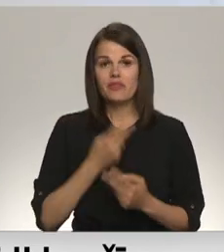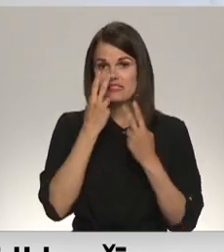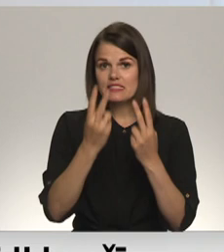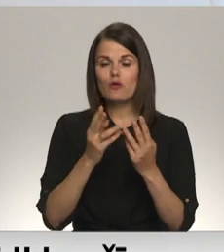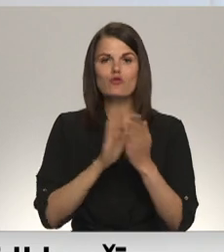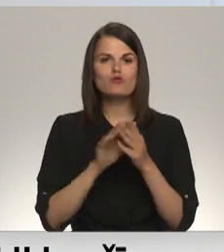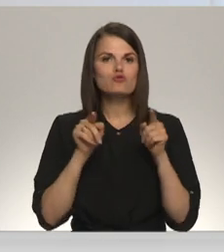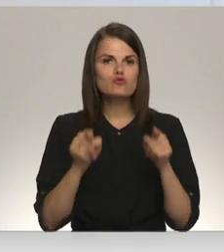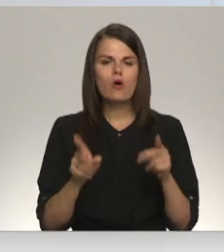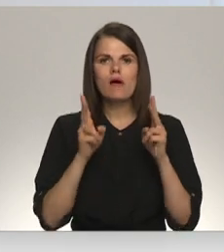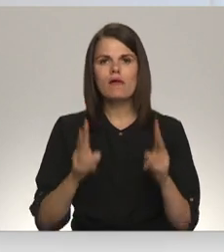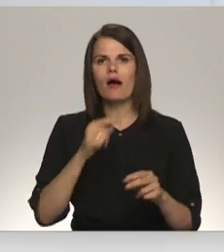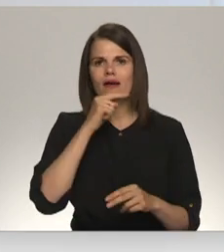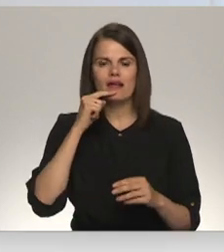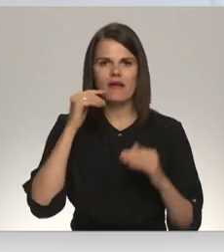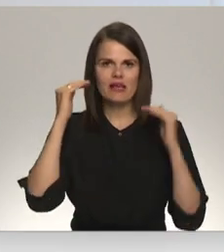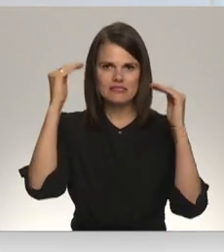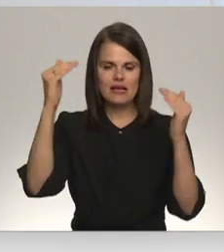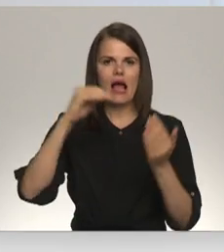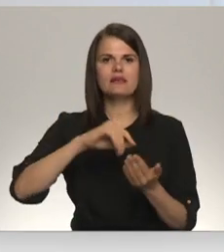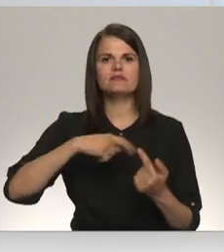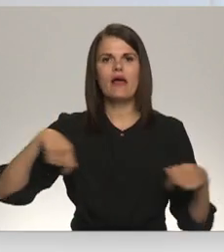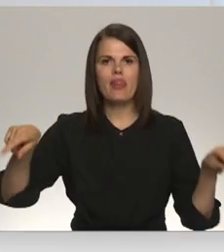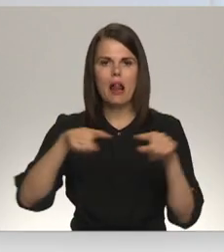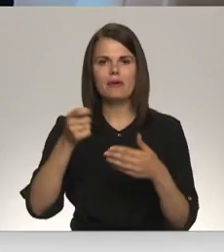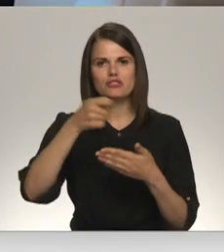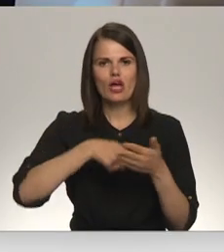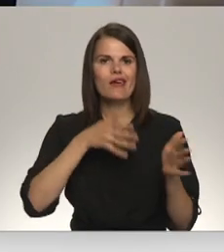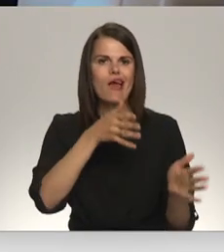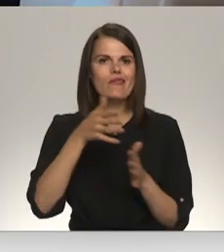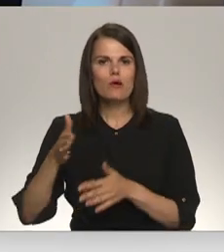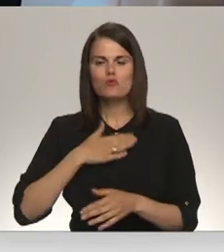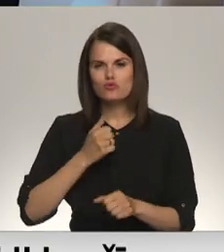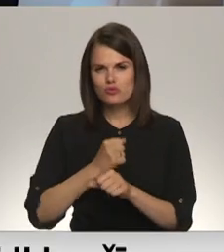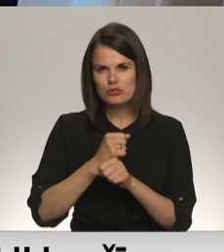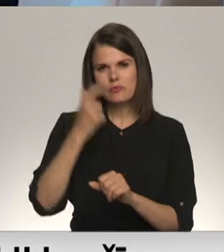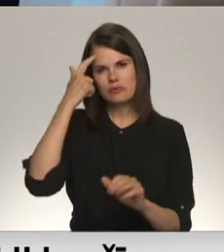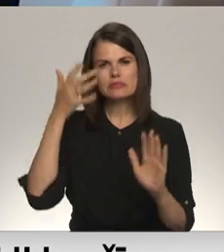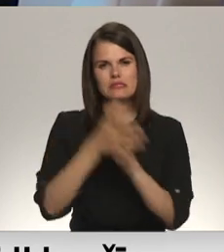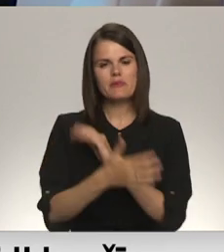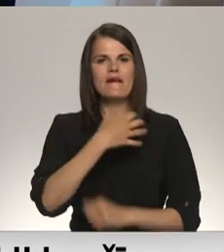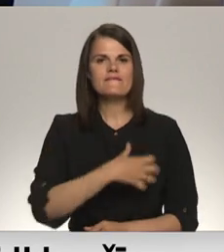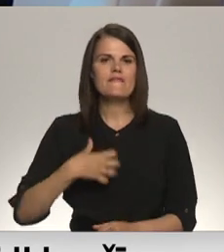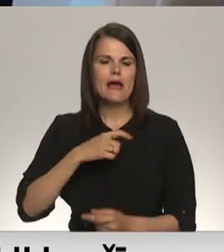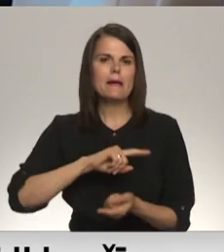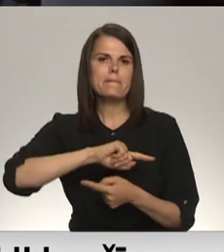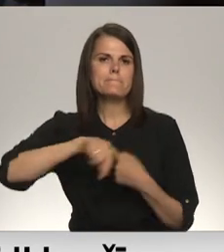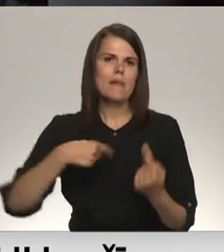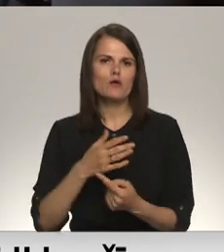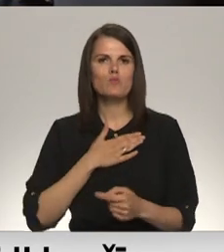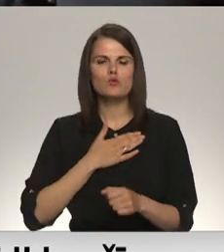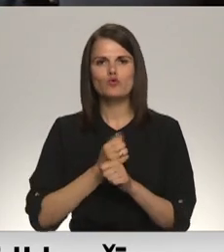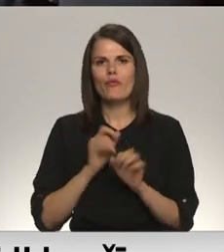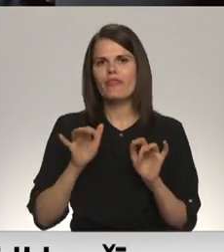Skatoties uz to, kā Krievijas gaisa telpas slēgšana ietekmē mūsu darbu, sapratām, ka nedaudz jāmaina mūsu darbības modelis. Lidojumos